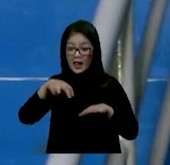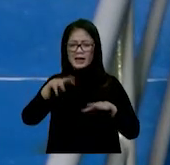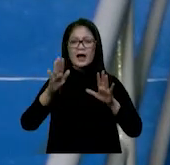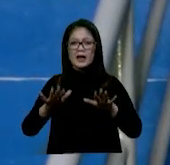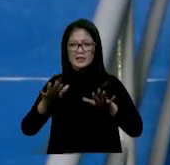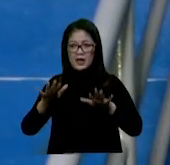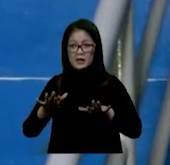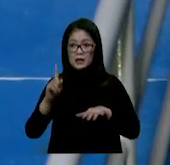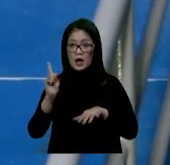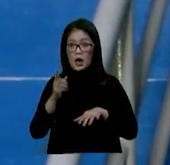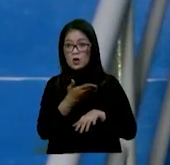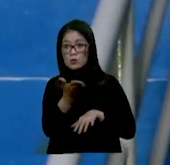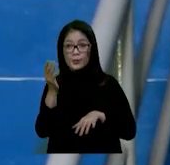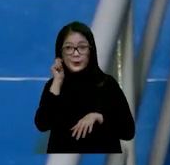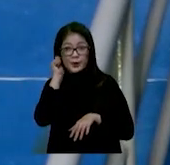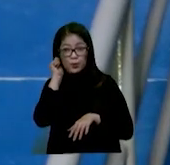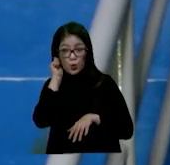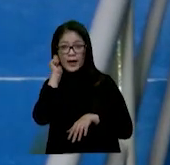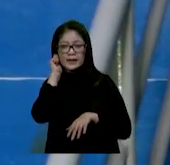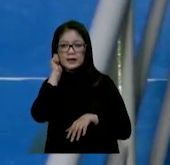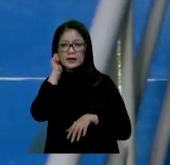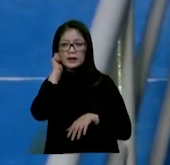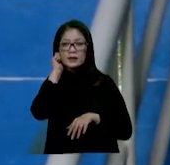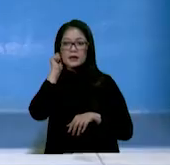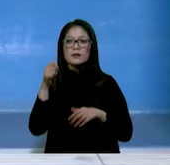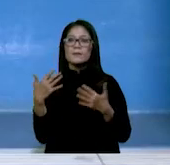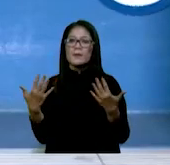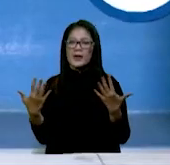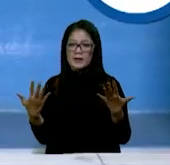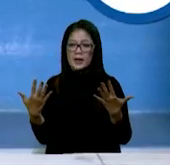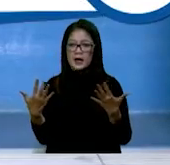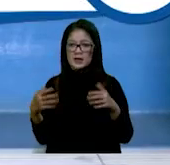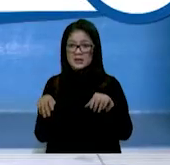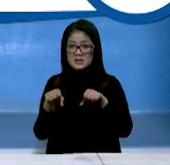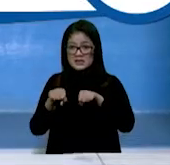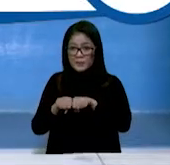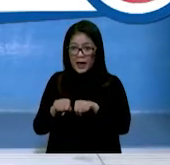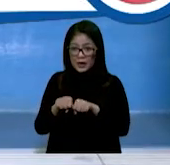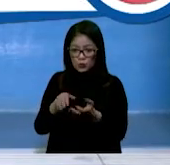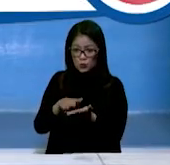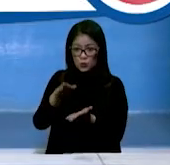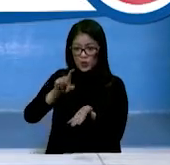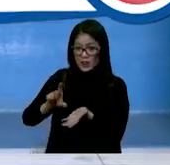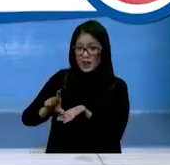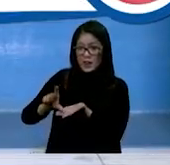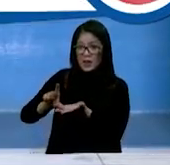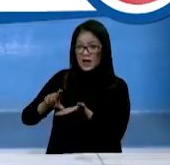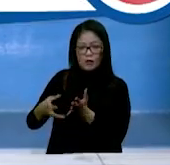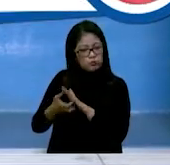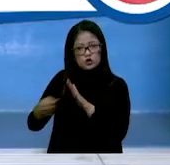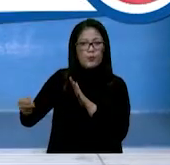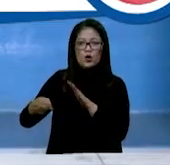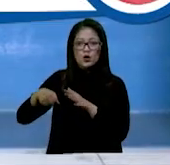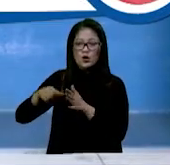yang perlu Anda perhatikan. Di antaranya, segera copot sepatu hak tinggi Anda saat menuruni anak tangga agar menghindari dari